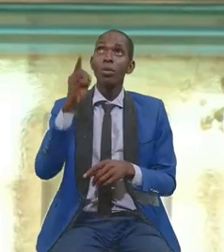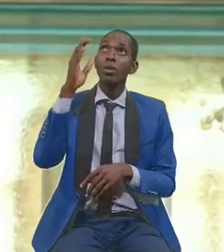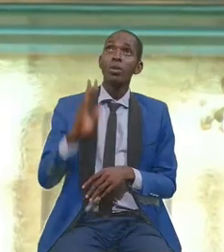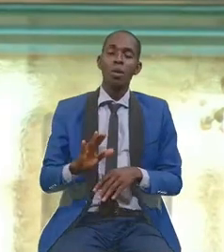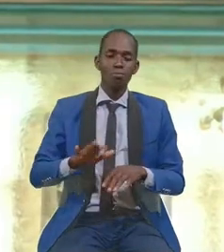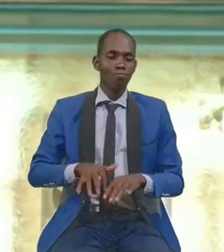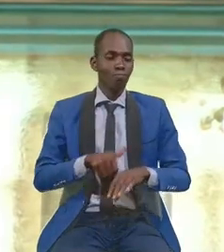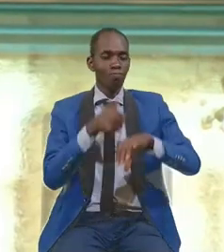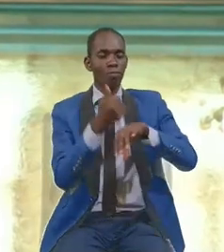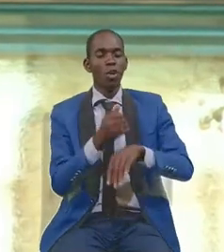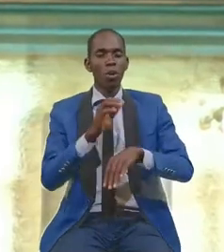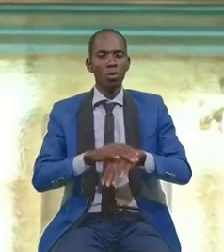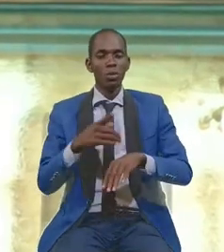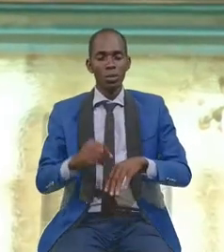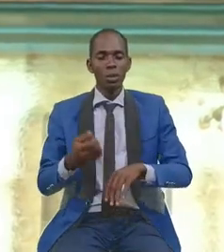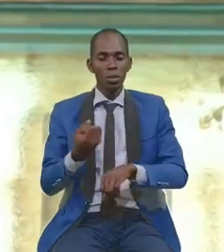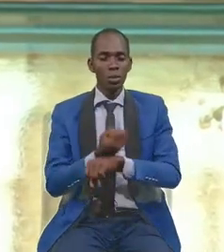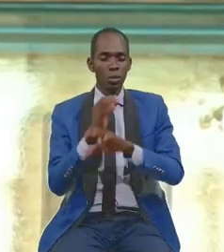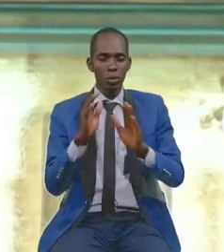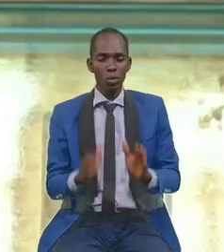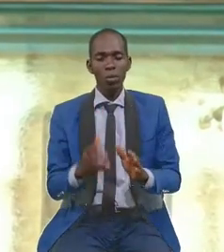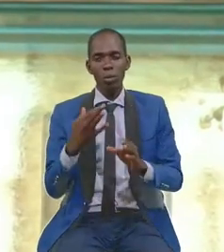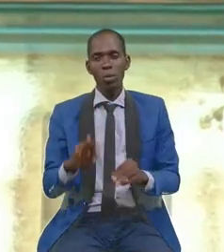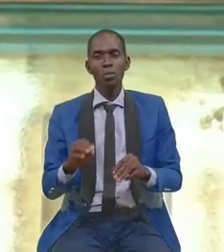qui est mis sur le roc antique.